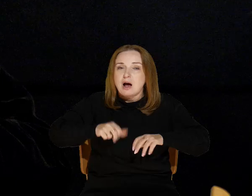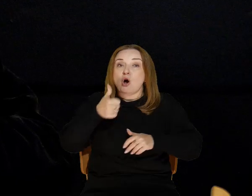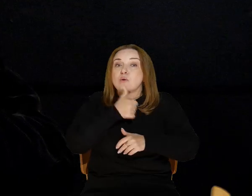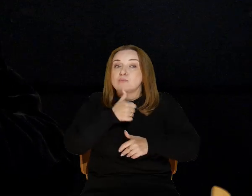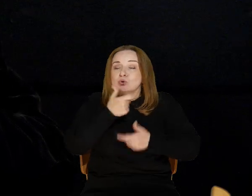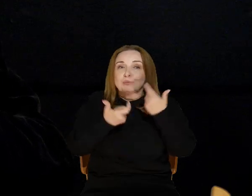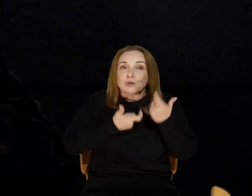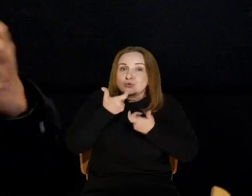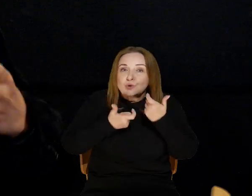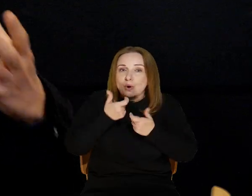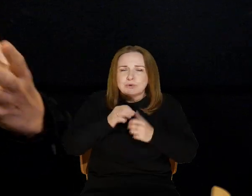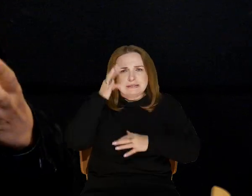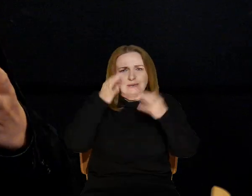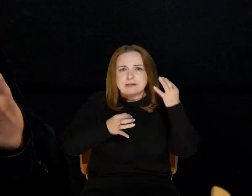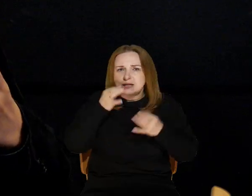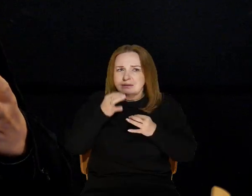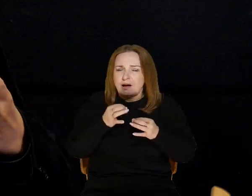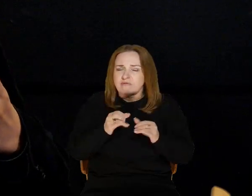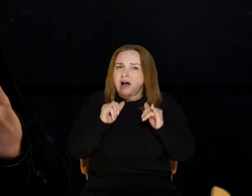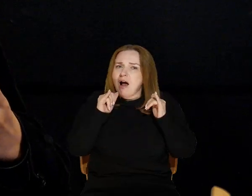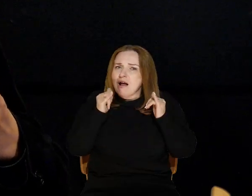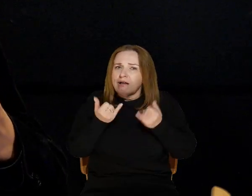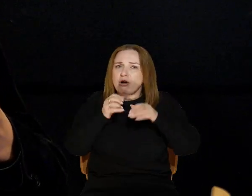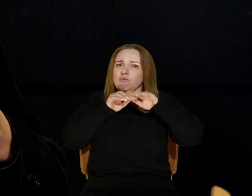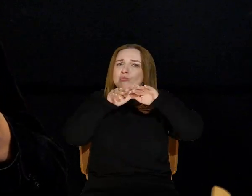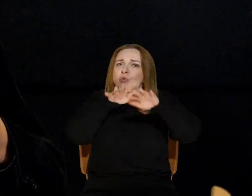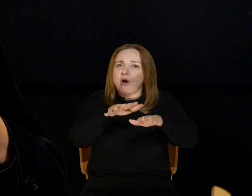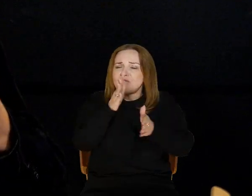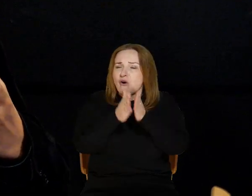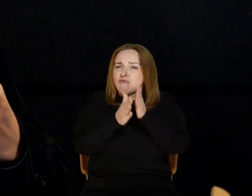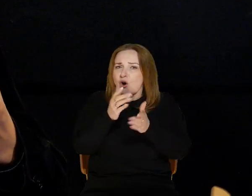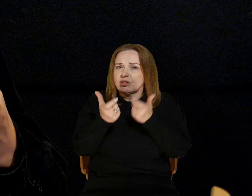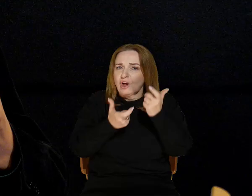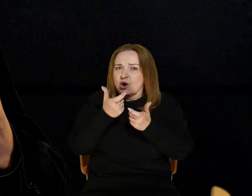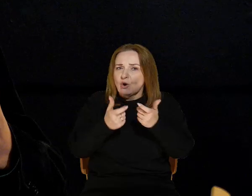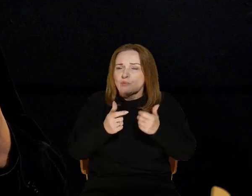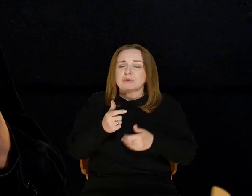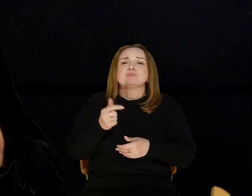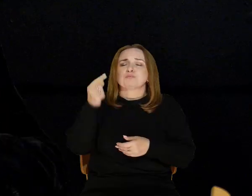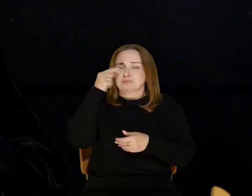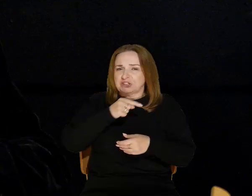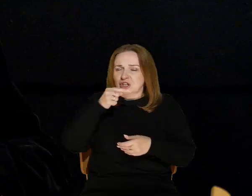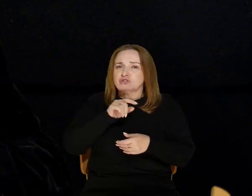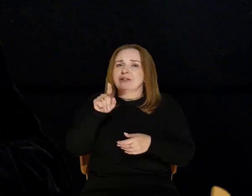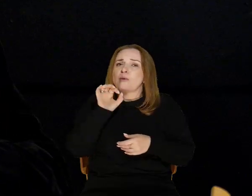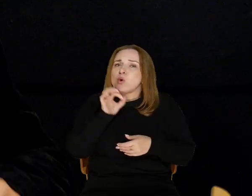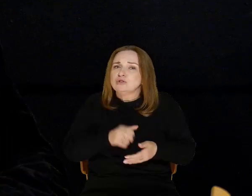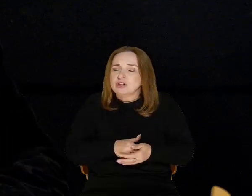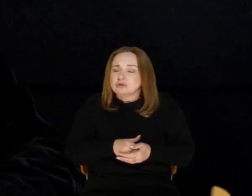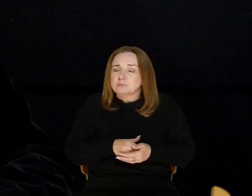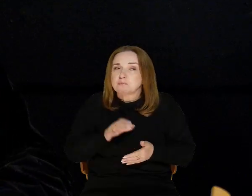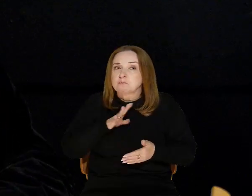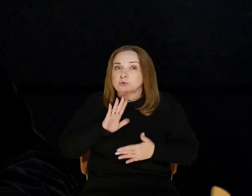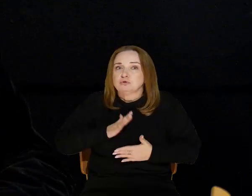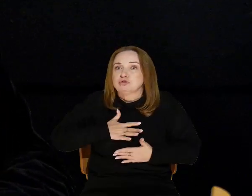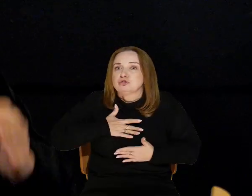próbowali zastanowić się, jak wojna wpłynęła na stan psychiczny polskiej młodzieży. I byli tym zdumieni w